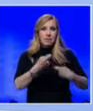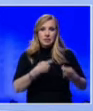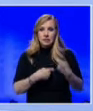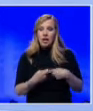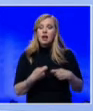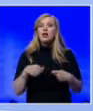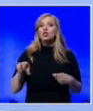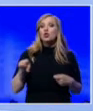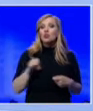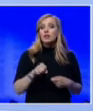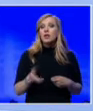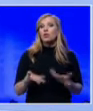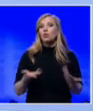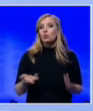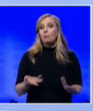ще доведе